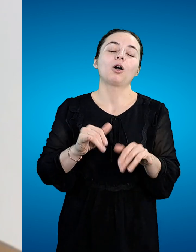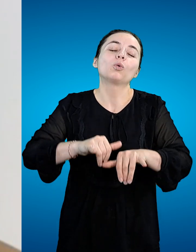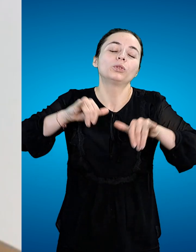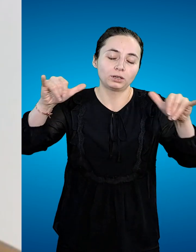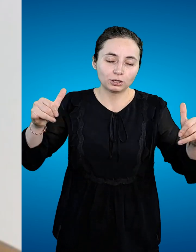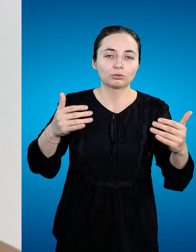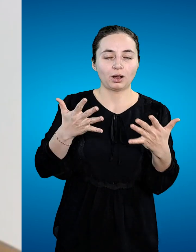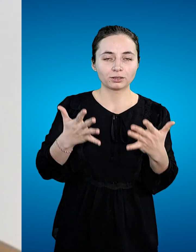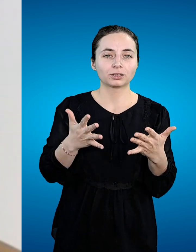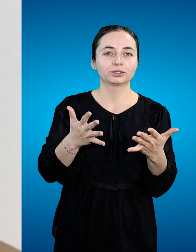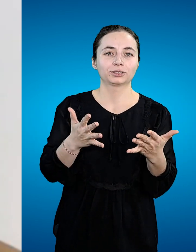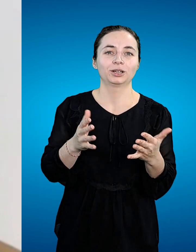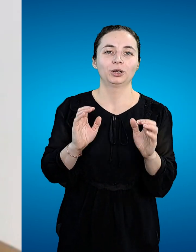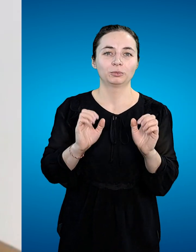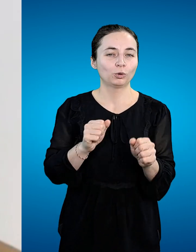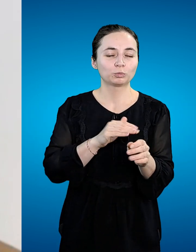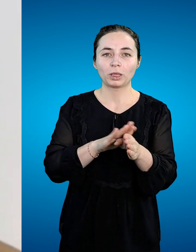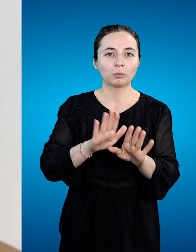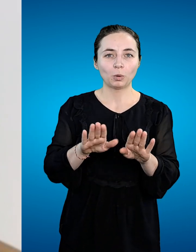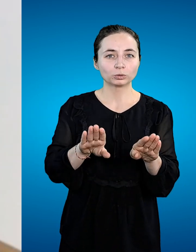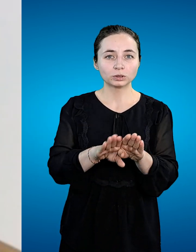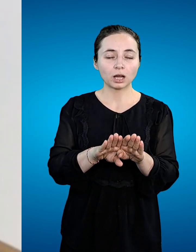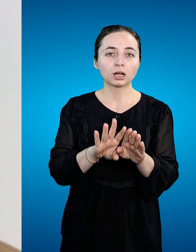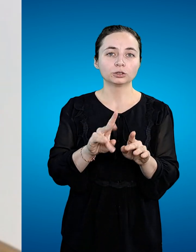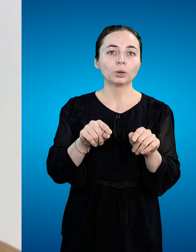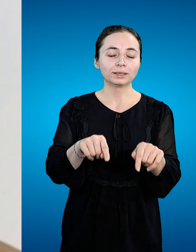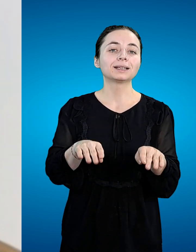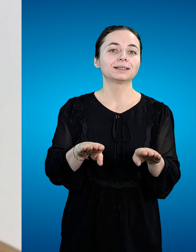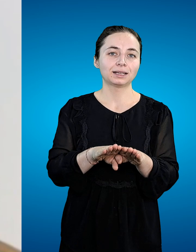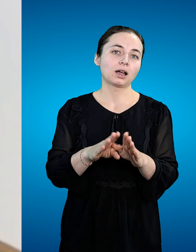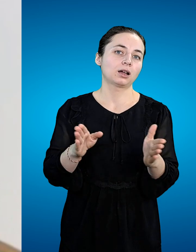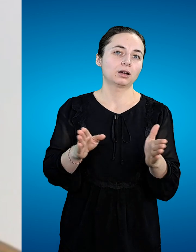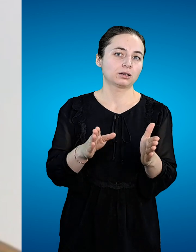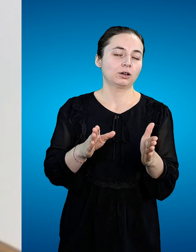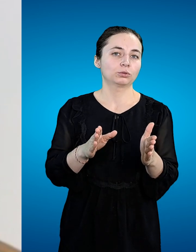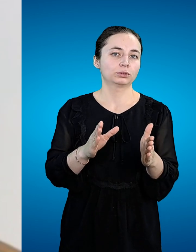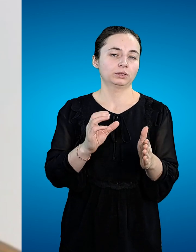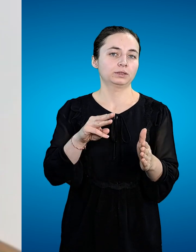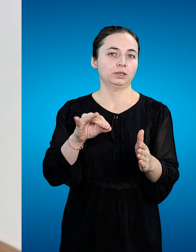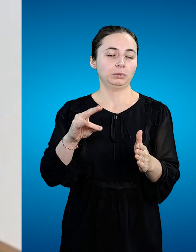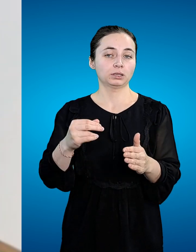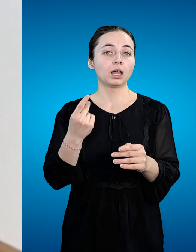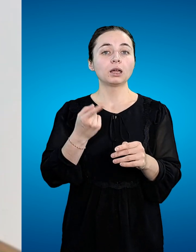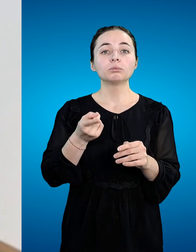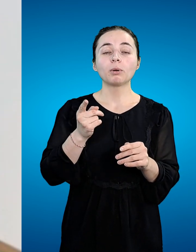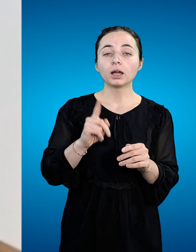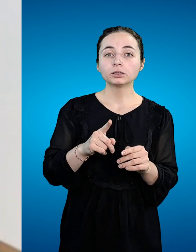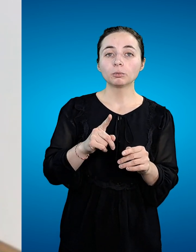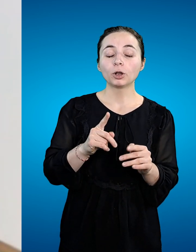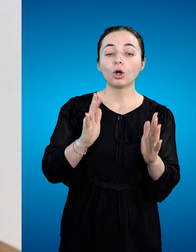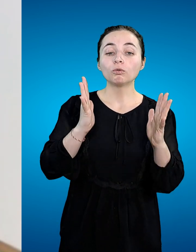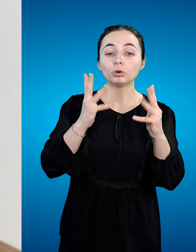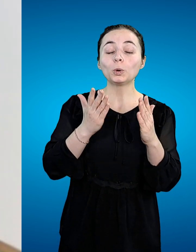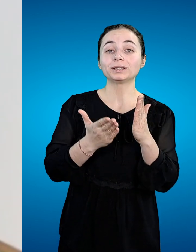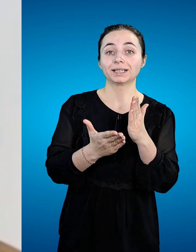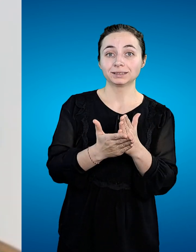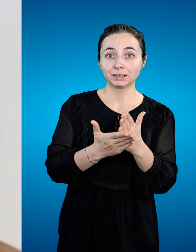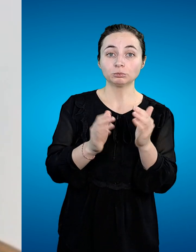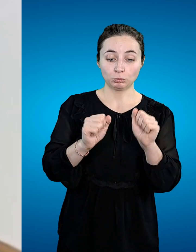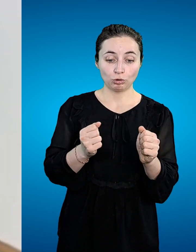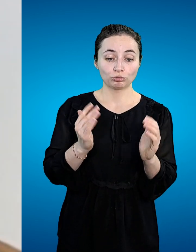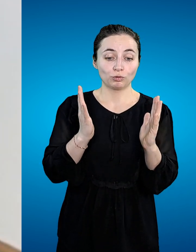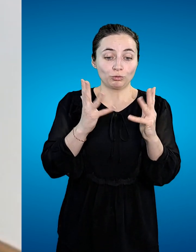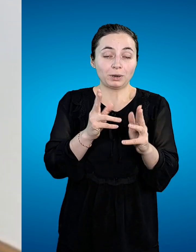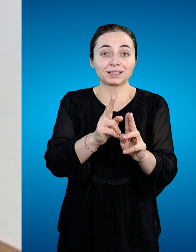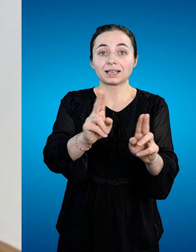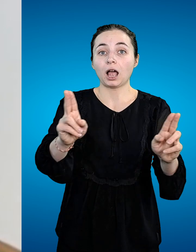я утрирую, конечно, это может быть не полностью так, но это так в какой-то степени. И поэтому влюбленность есть,